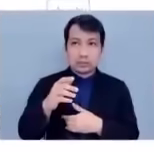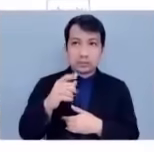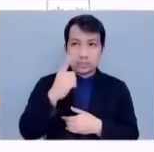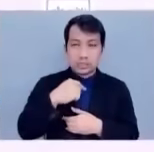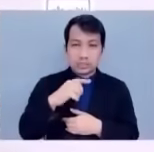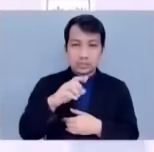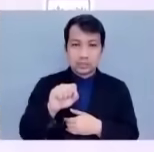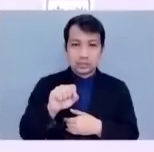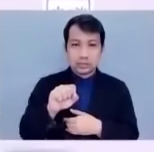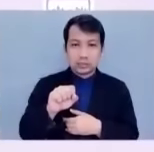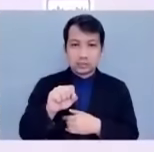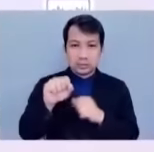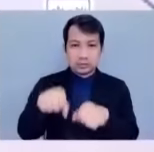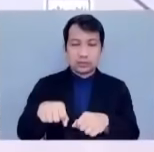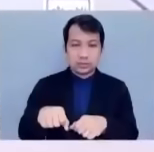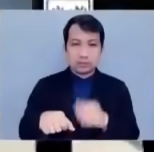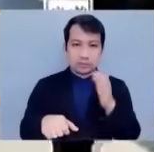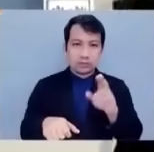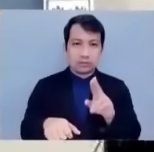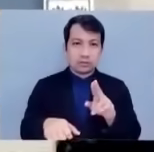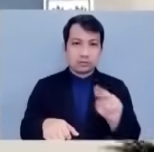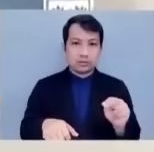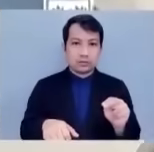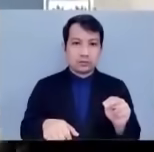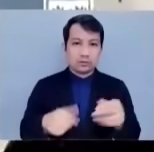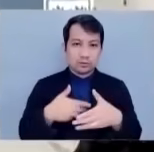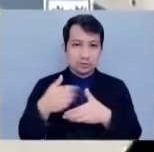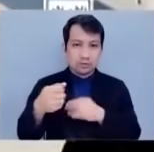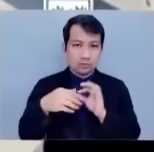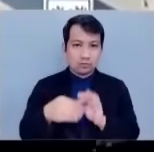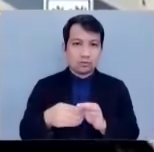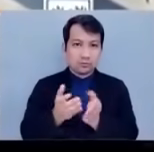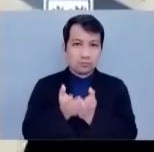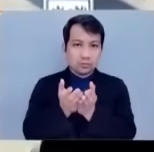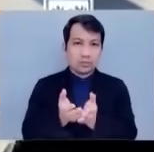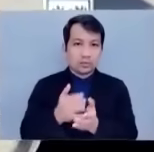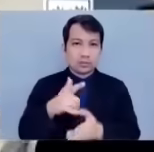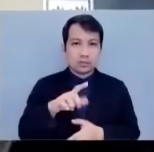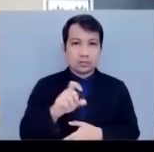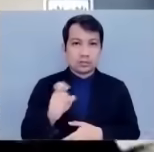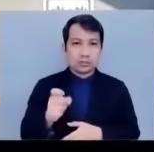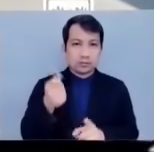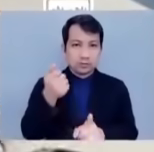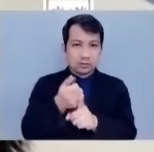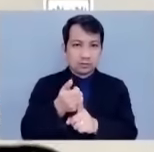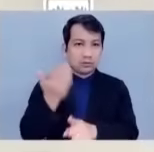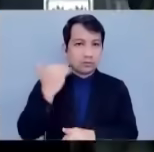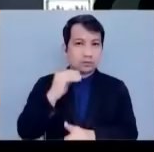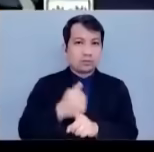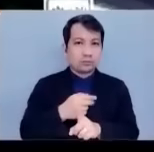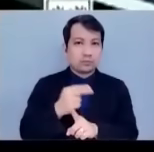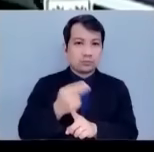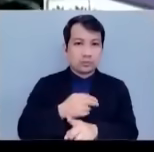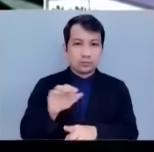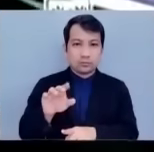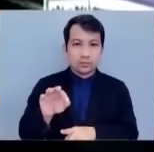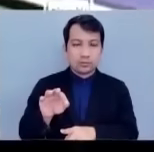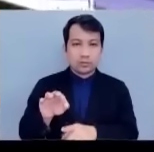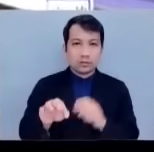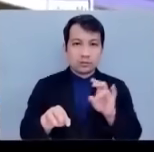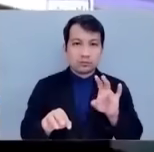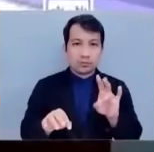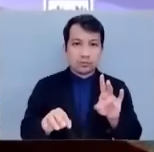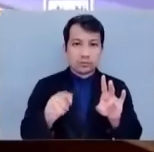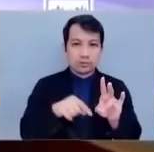Kasabay niya, nanawagan din ng UN sa Houthi na ilabas na ang barkong Galaxy Leader na hinijack nila noong November 19, kung saan 17 tripulanteng Pinoy